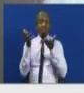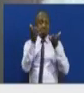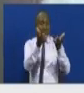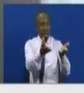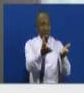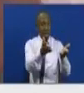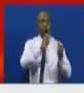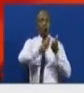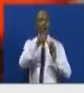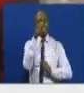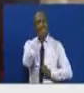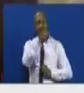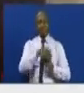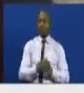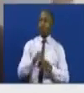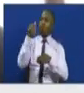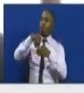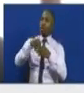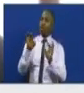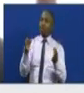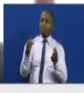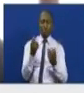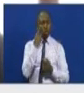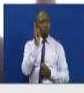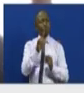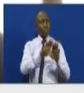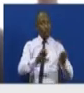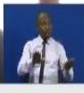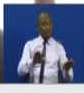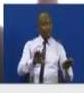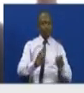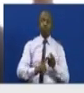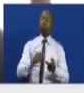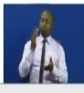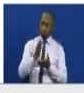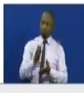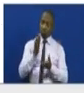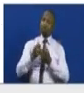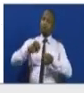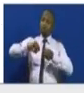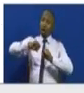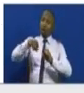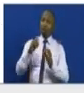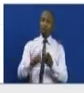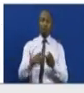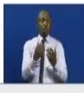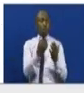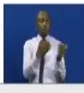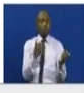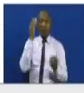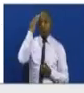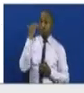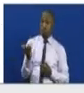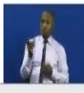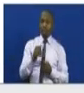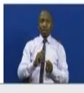wale maofisini. Wateja nao je, wanajiona salama? Hiyo ni changamoto pia kwa sababu sasa hatuwezi jua, maana